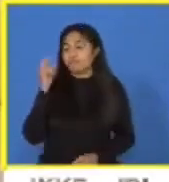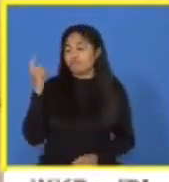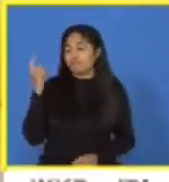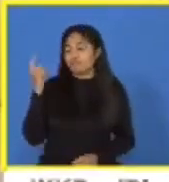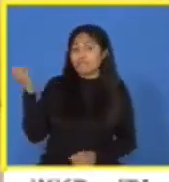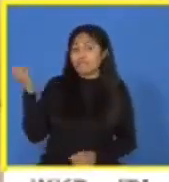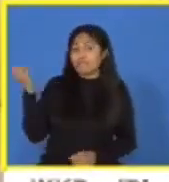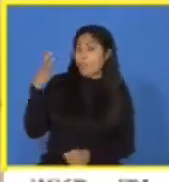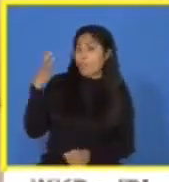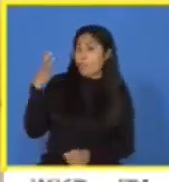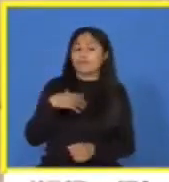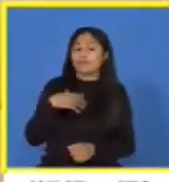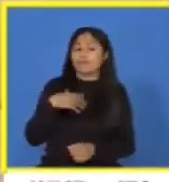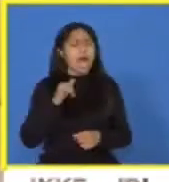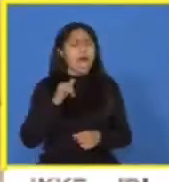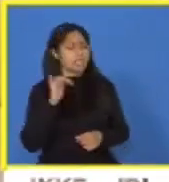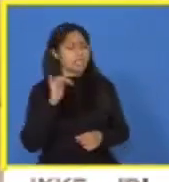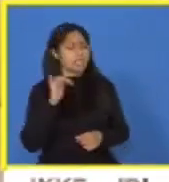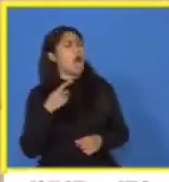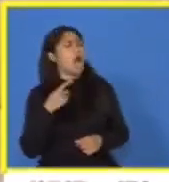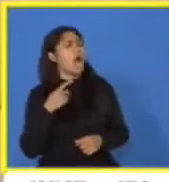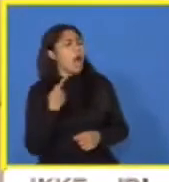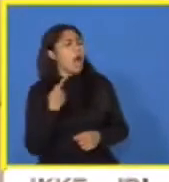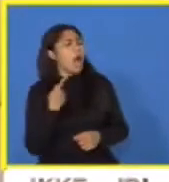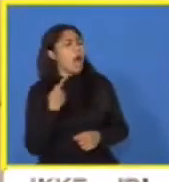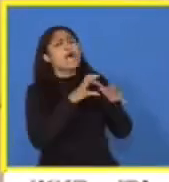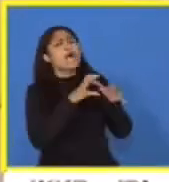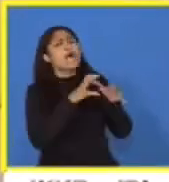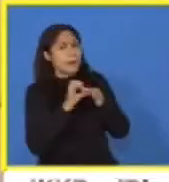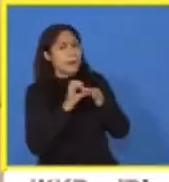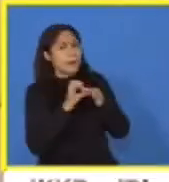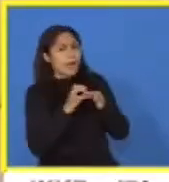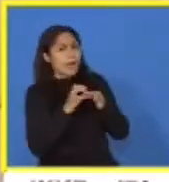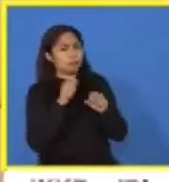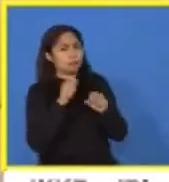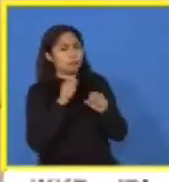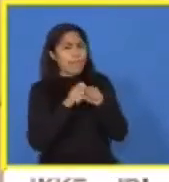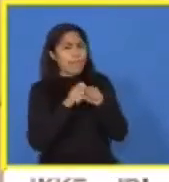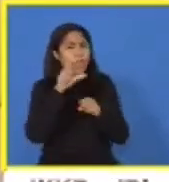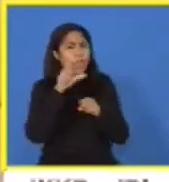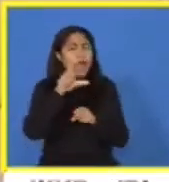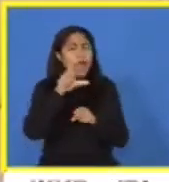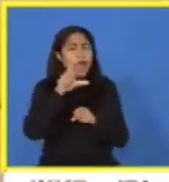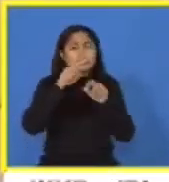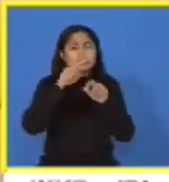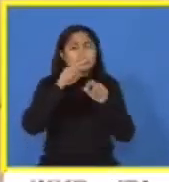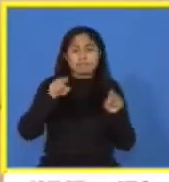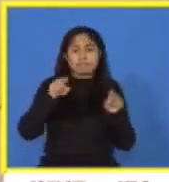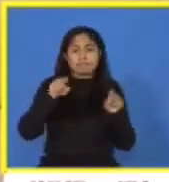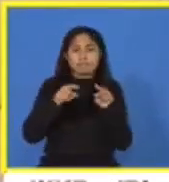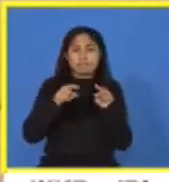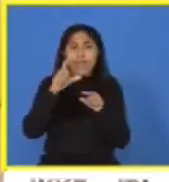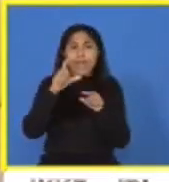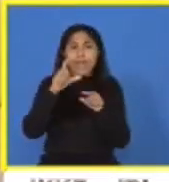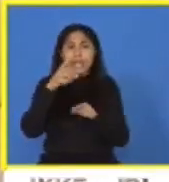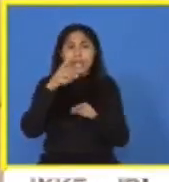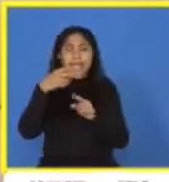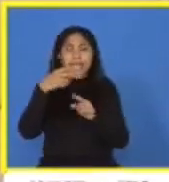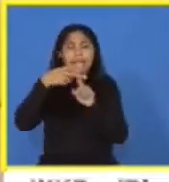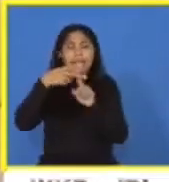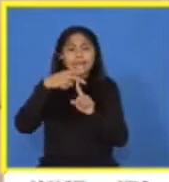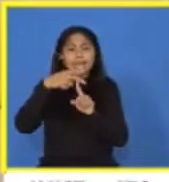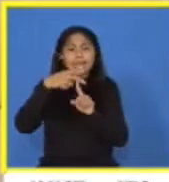digandeng kerjasama dengan kami membuat selebaran atau leaflet media cetak untuk kami sampaikan,